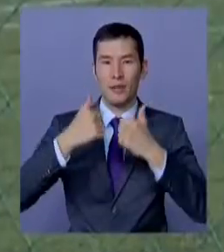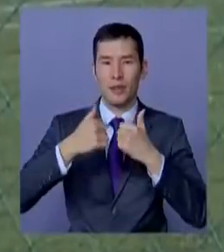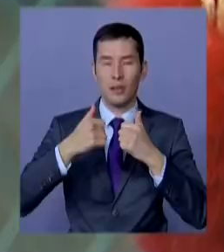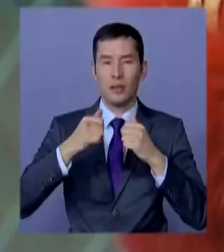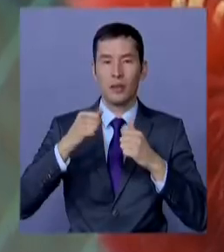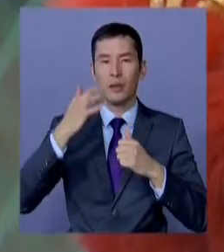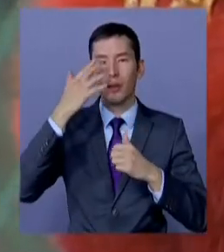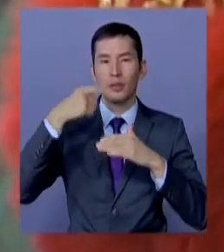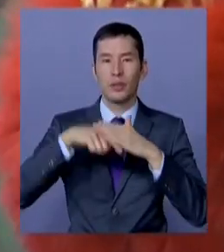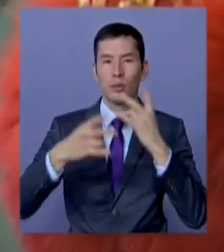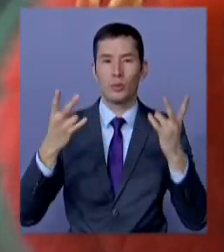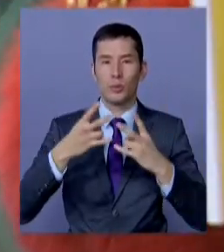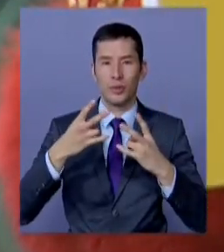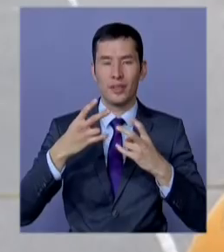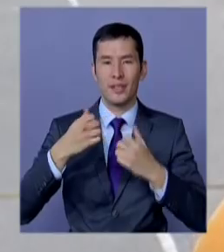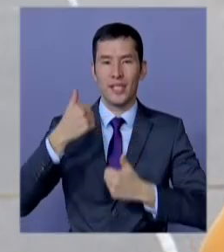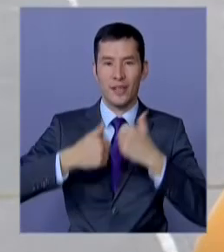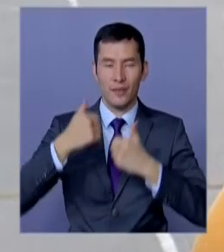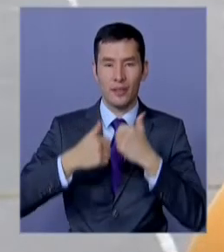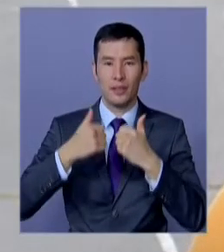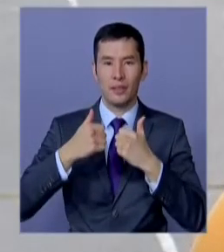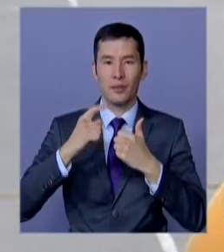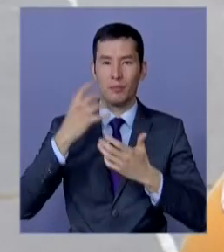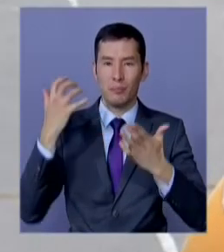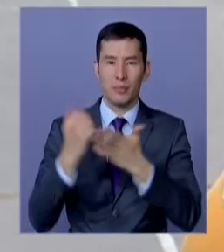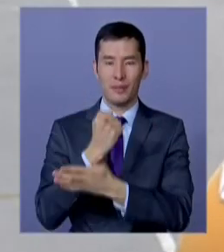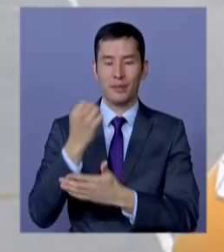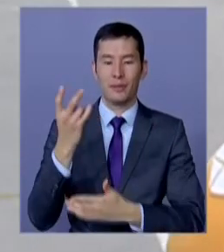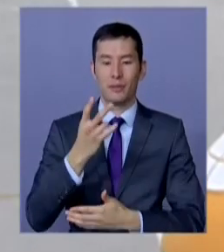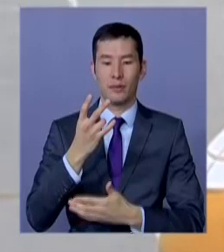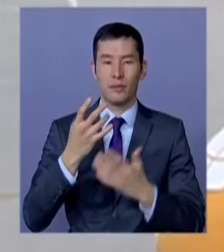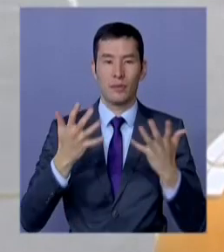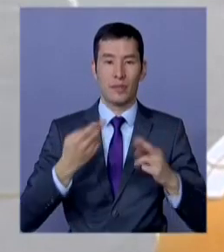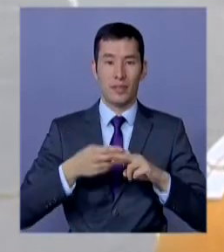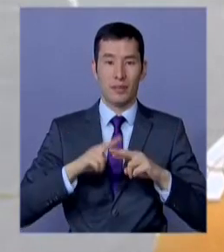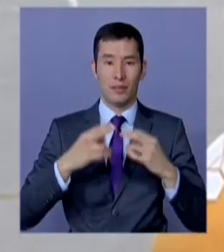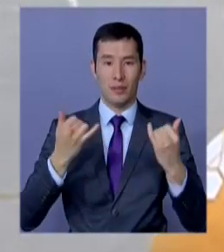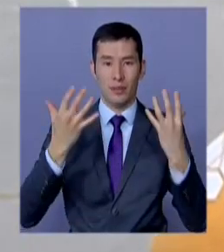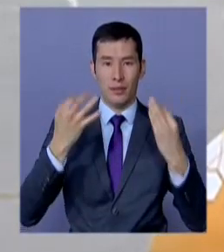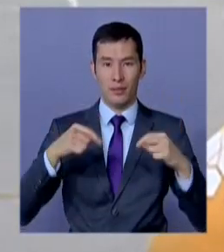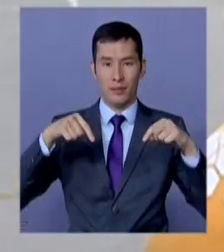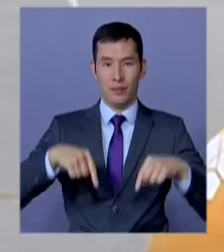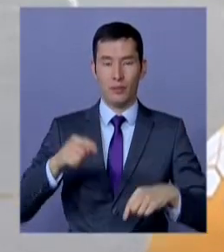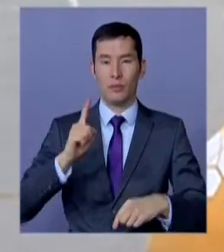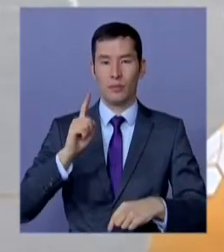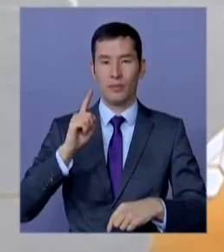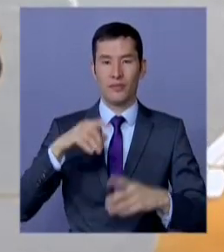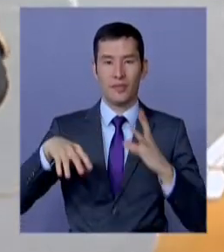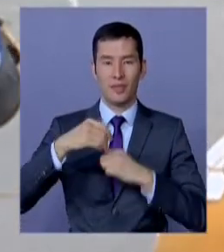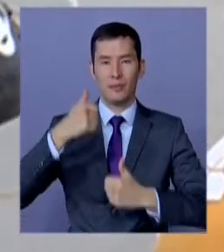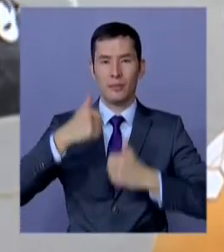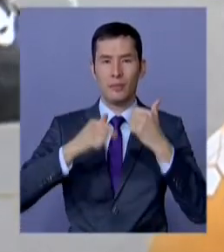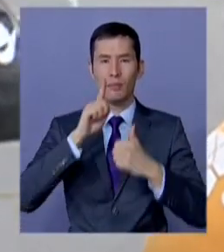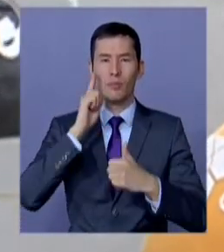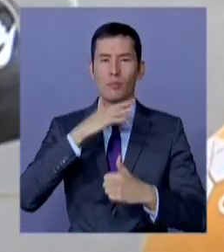керек дегенде, жарыс, жеңіске жет дегенде. Сондықтан осында қазір ана турнир болып атқанына, көптеген